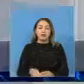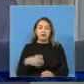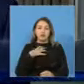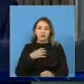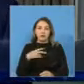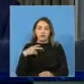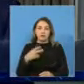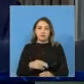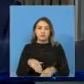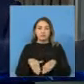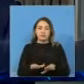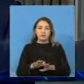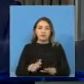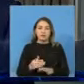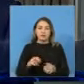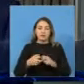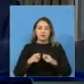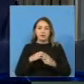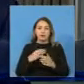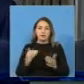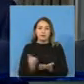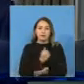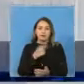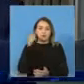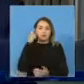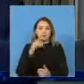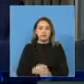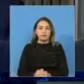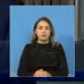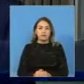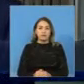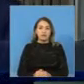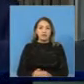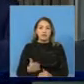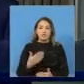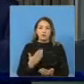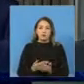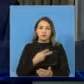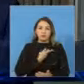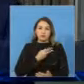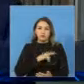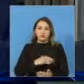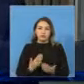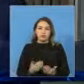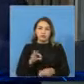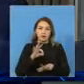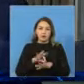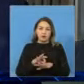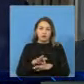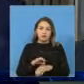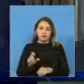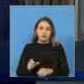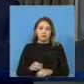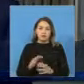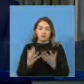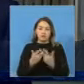зор, шешілмеген күрделі мәселелердің шешімін табады деп ойлаймын. Жалпы өлім болмаса ауру